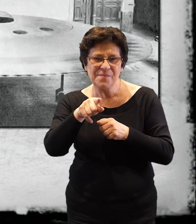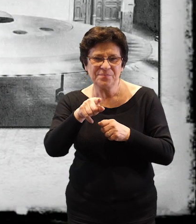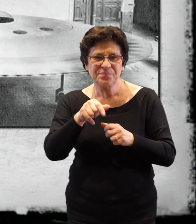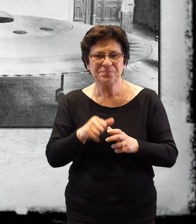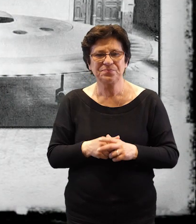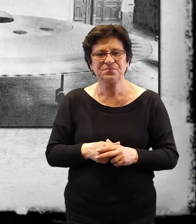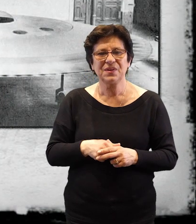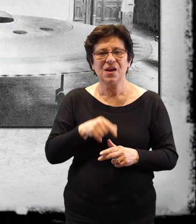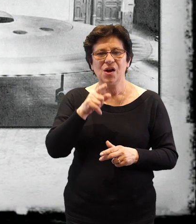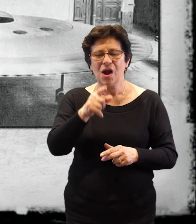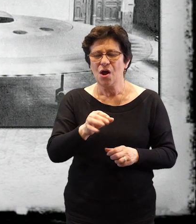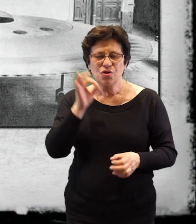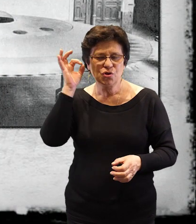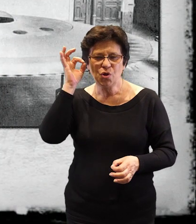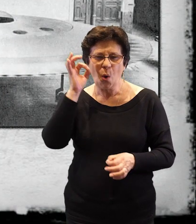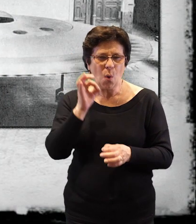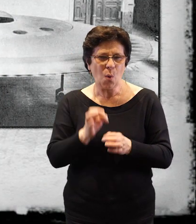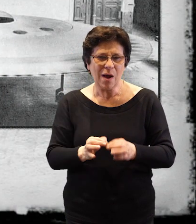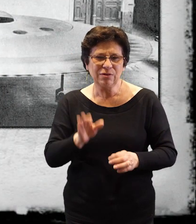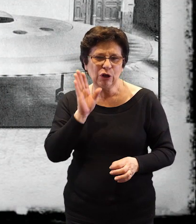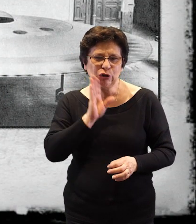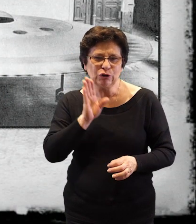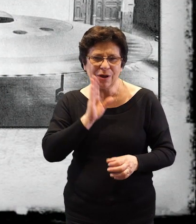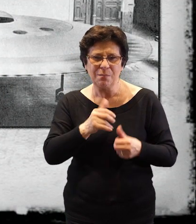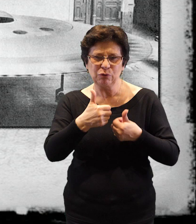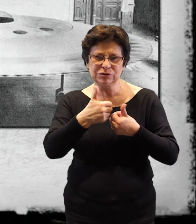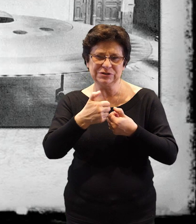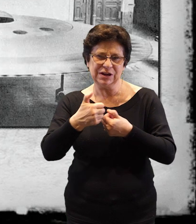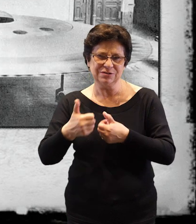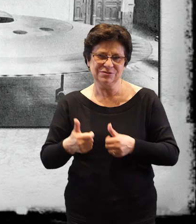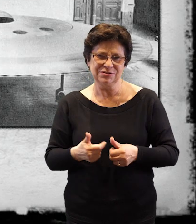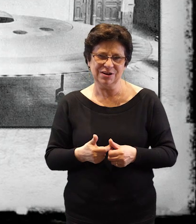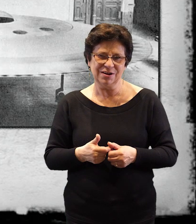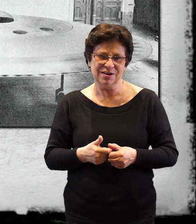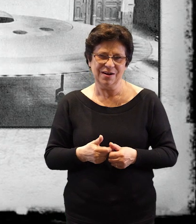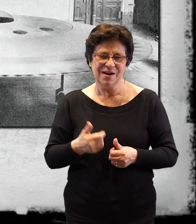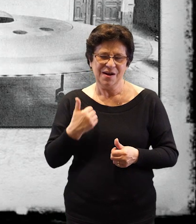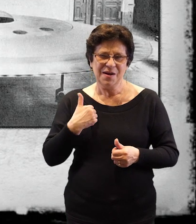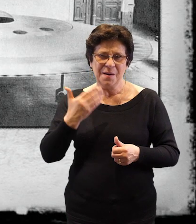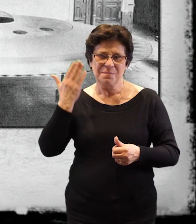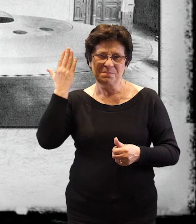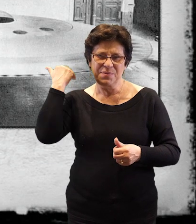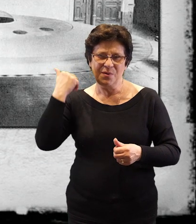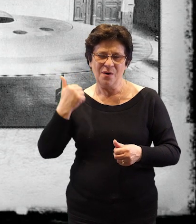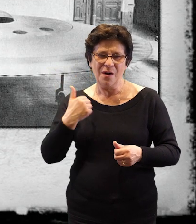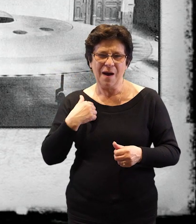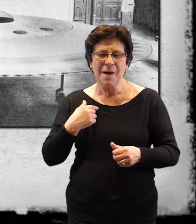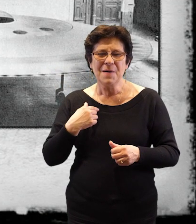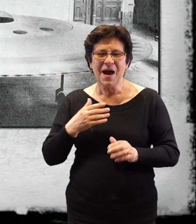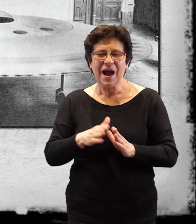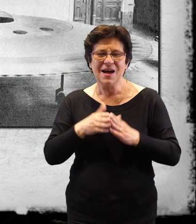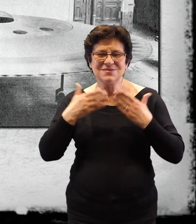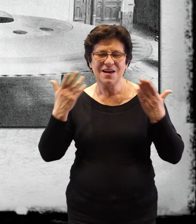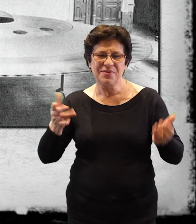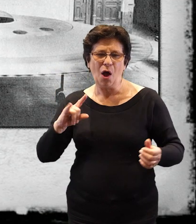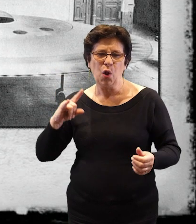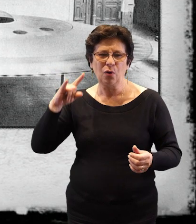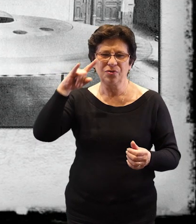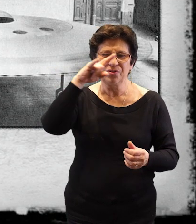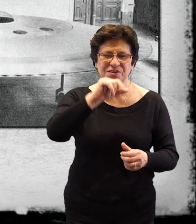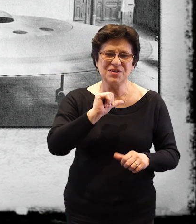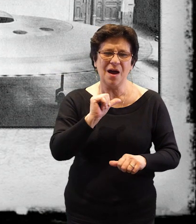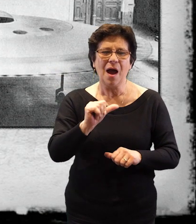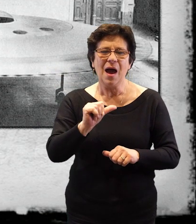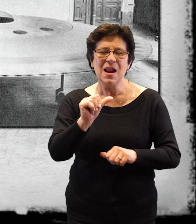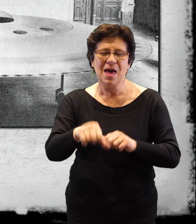rzekomo z tych podziemi, to jest dokładnie to samo zdjęcie, co jest dostępne w prasie lotniczej z lat 50., które